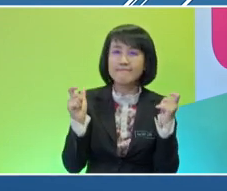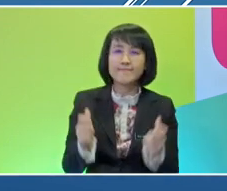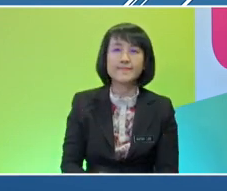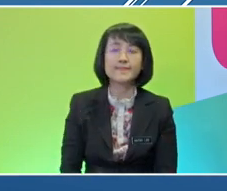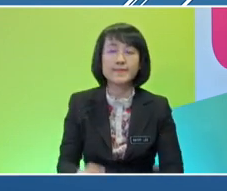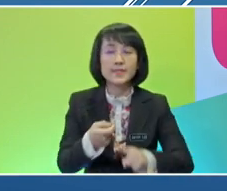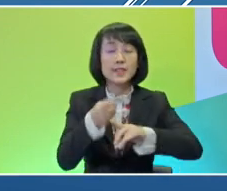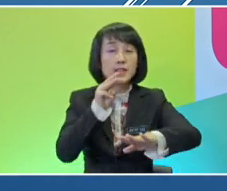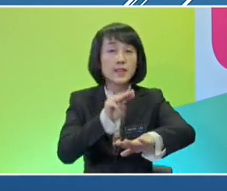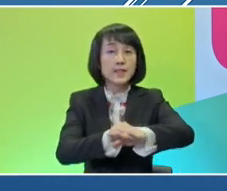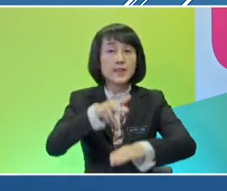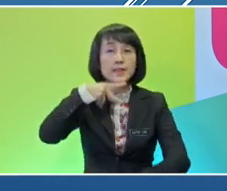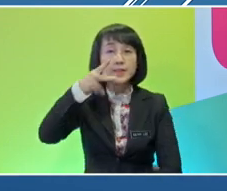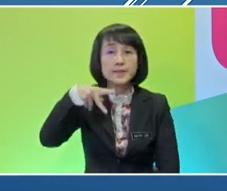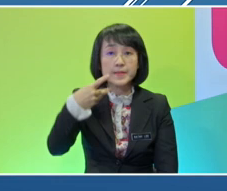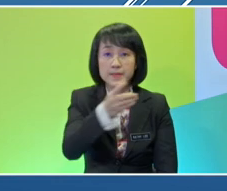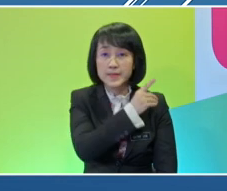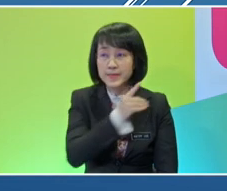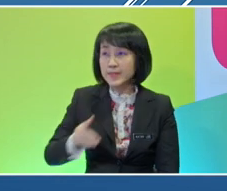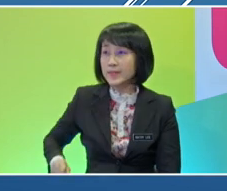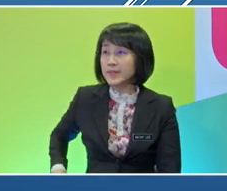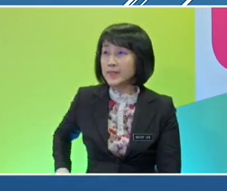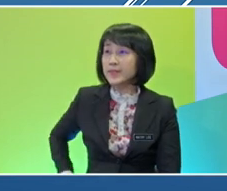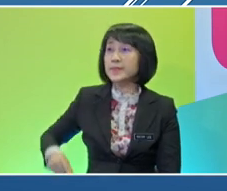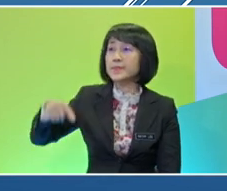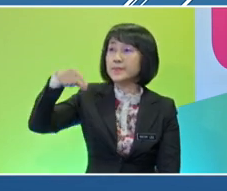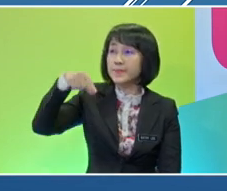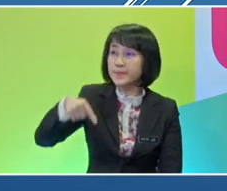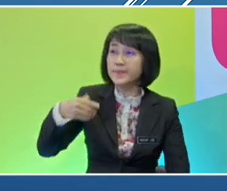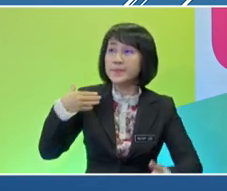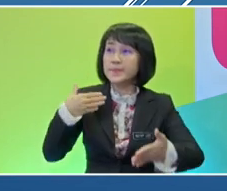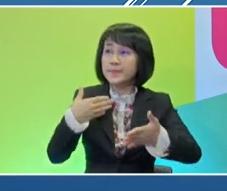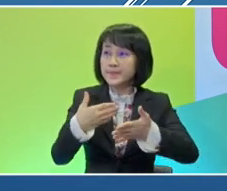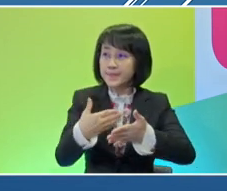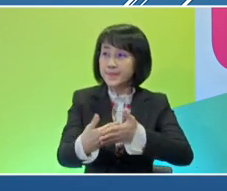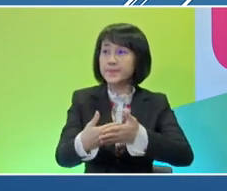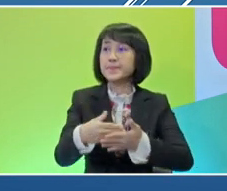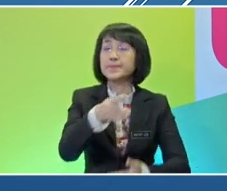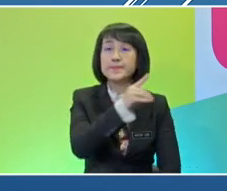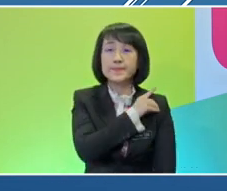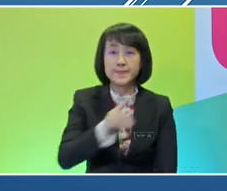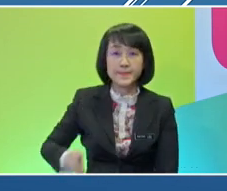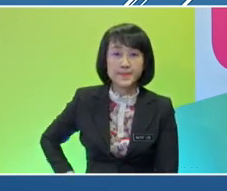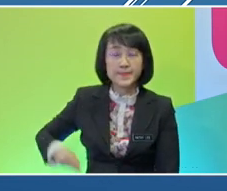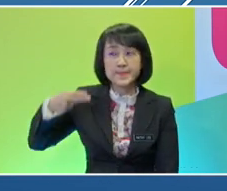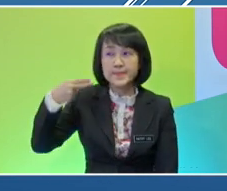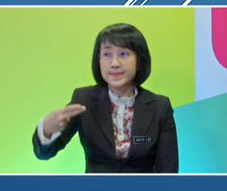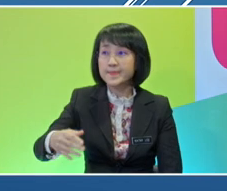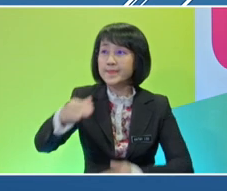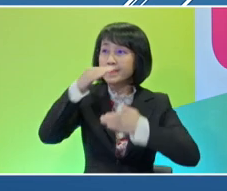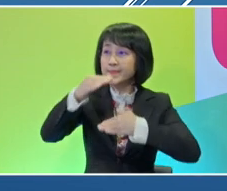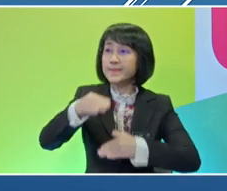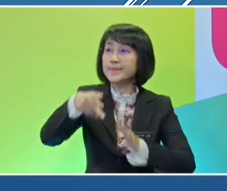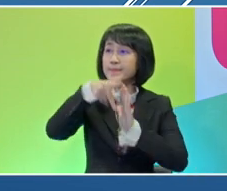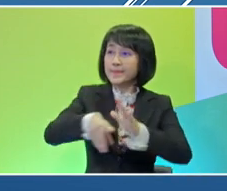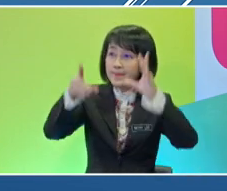zaman pemerintahan Dinasti Q hingga ke zaman permintaan dinasti ini adalah tempo pendidikan berkembang